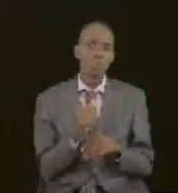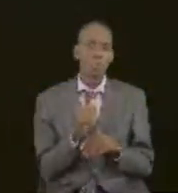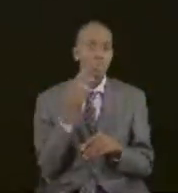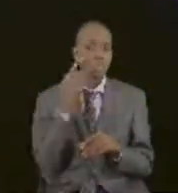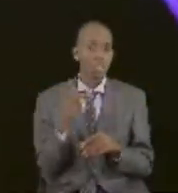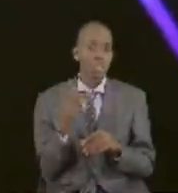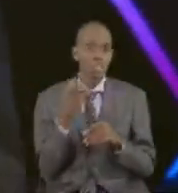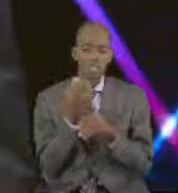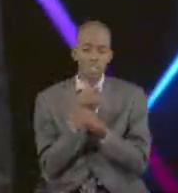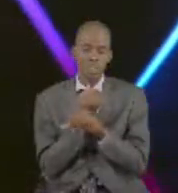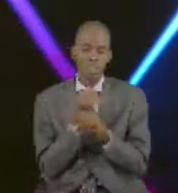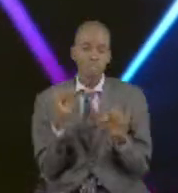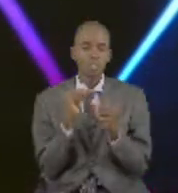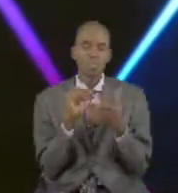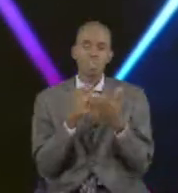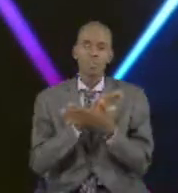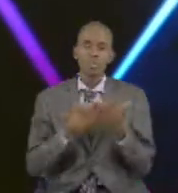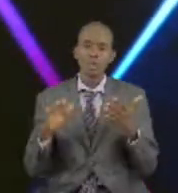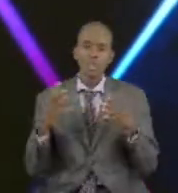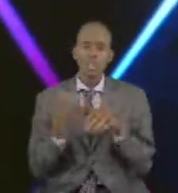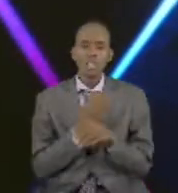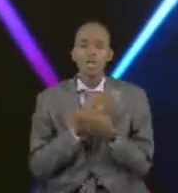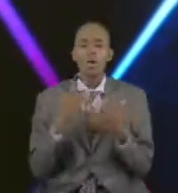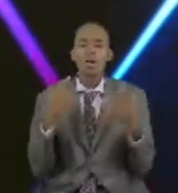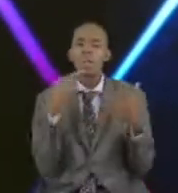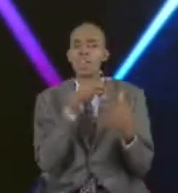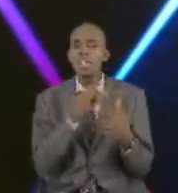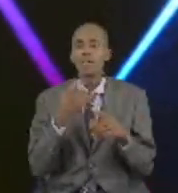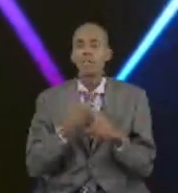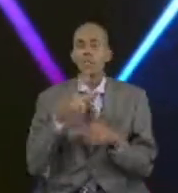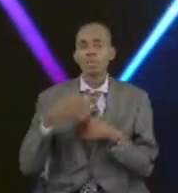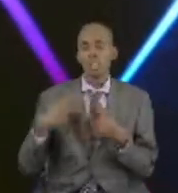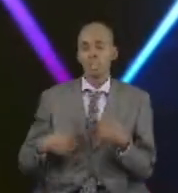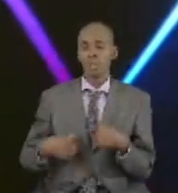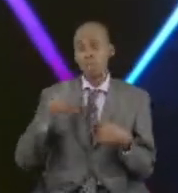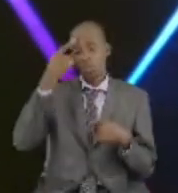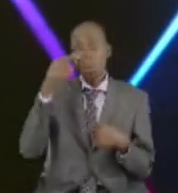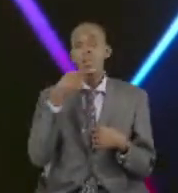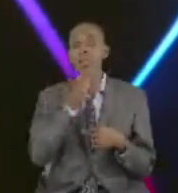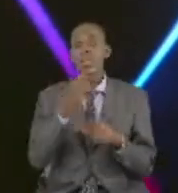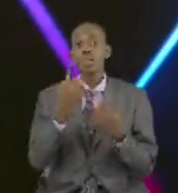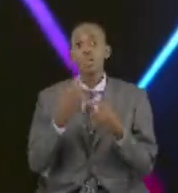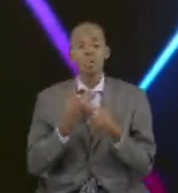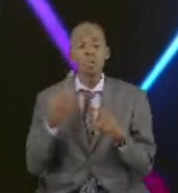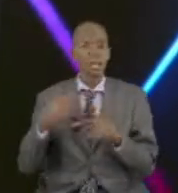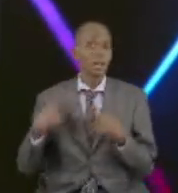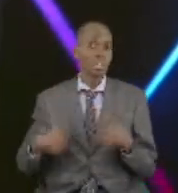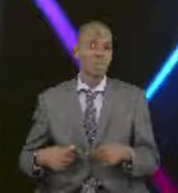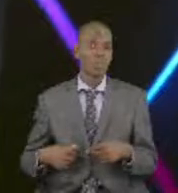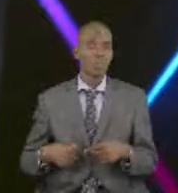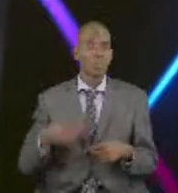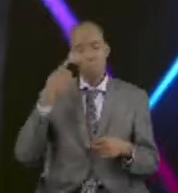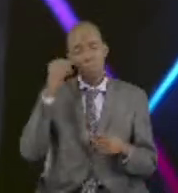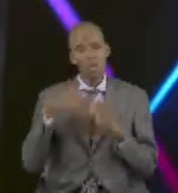exige. Le salut ôte le maçon. Le salut déracine le maçon de nos cœurs. Parce que cela vient du cœur. Parce